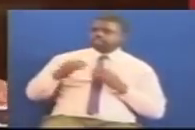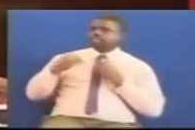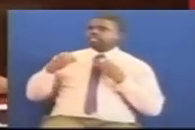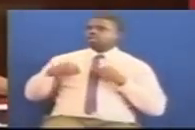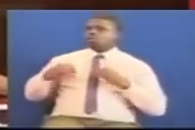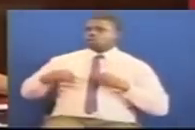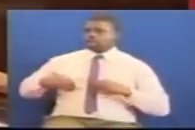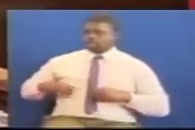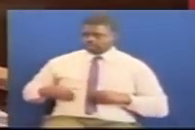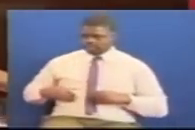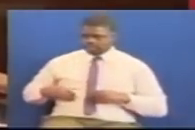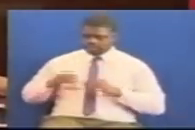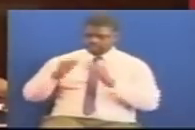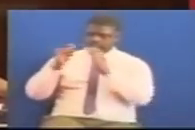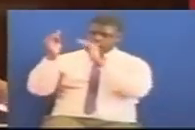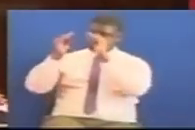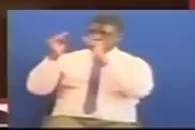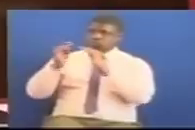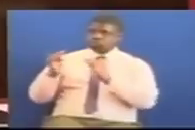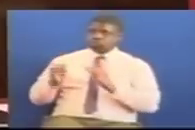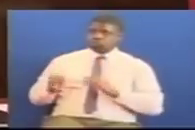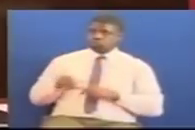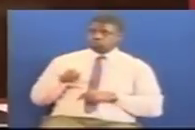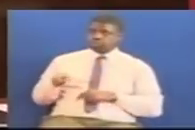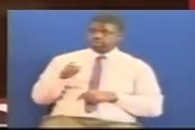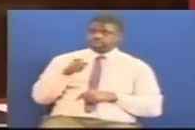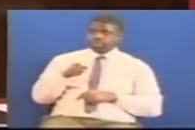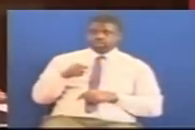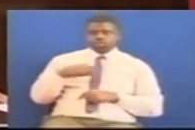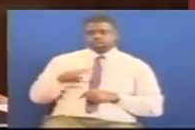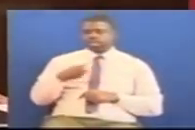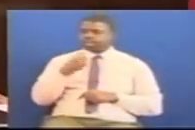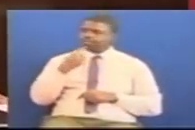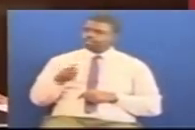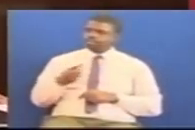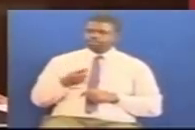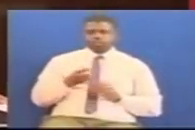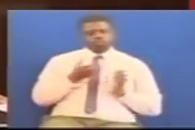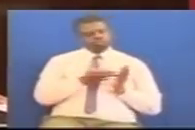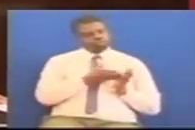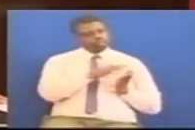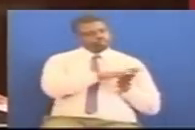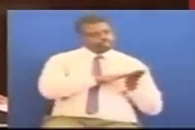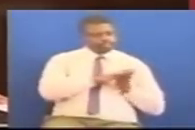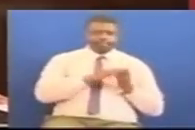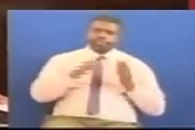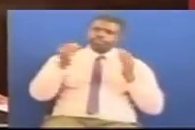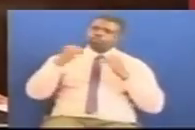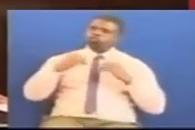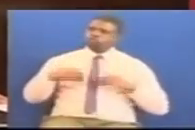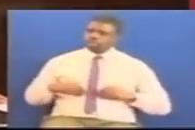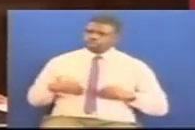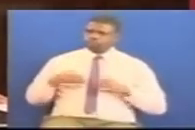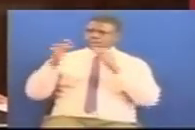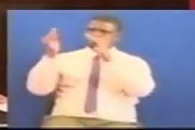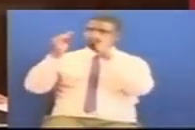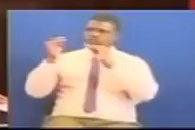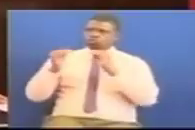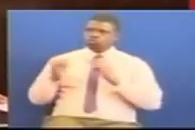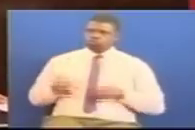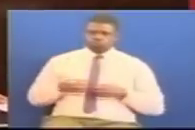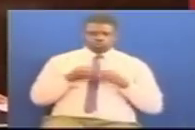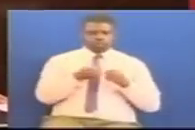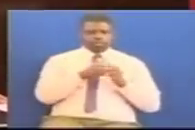Mwenyekiti, wizara imeelekeza kwamba katika shule za sekondari na shule za msingi muundo utoe nafasi kubwa sana kwa